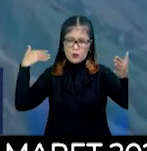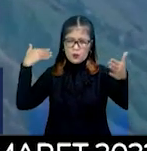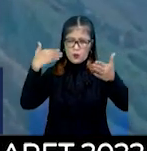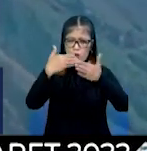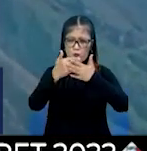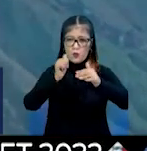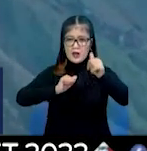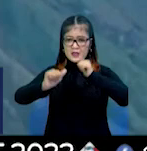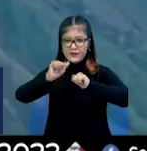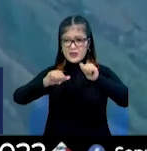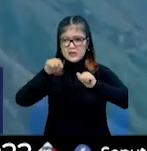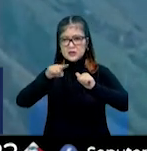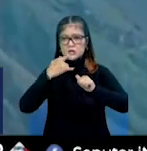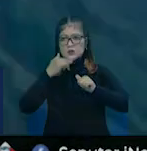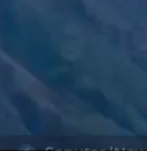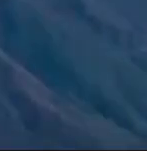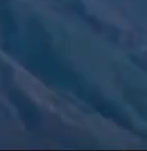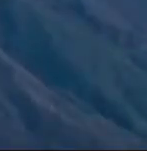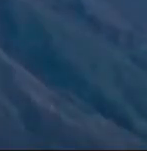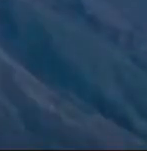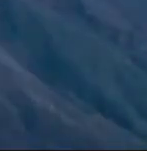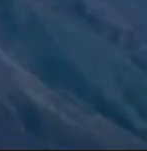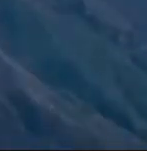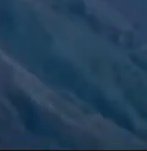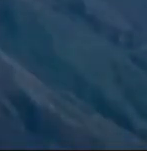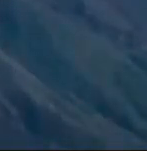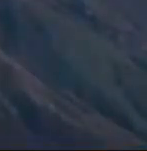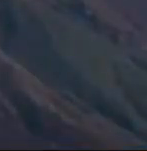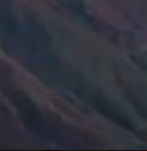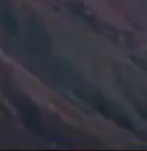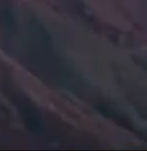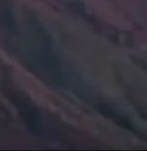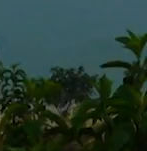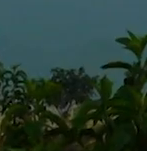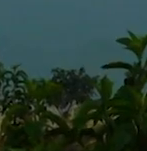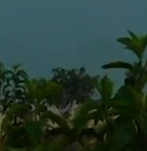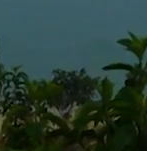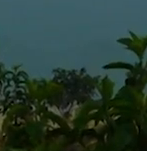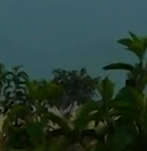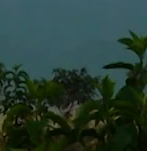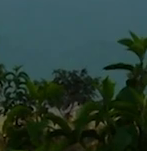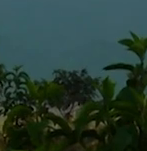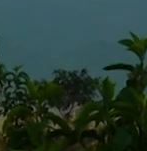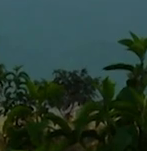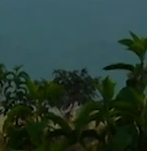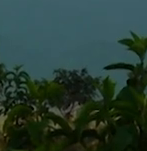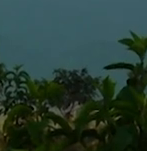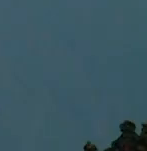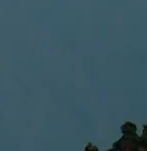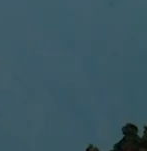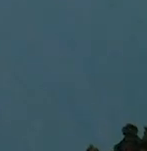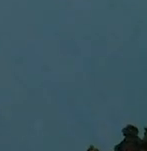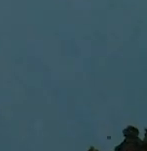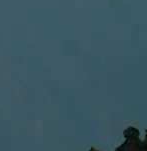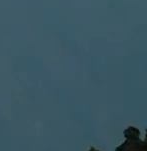gempa letusan sebanyak 13 kali dengan amplitudo maksimal 10 sampai 20 mm. Selain itu juga terjadi gempa hembusan